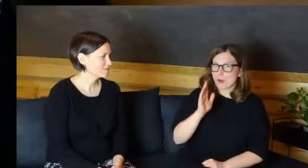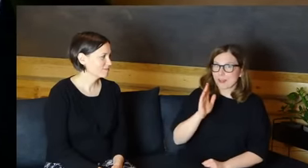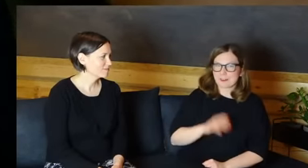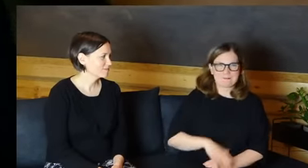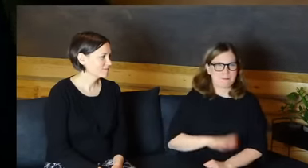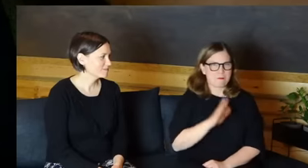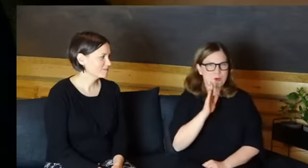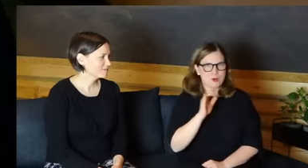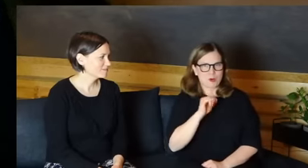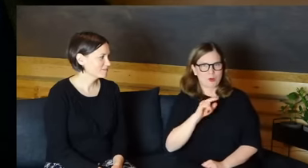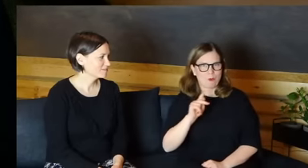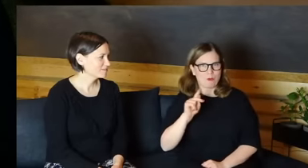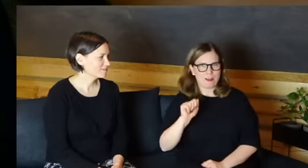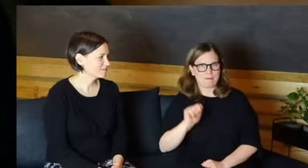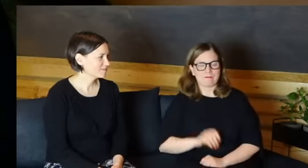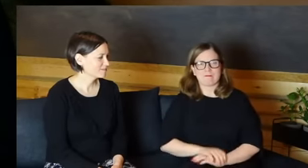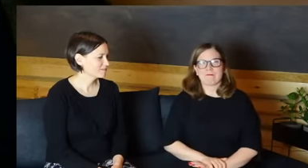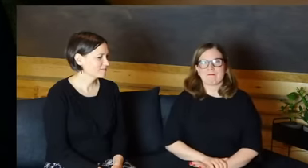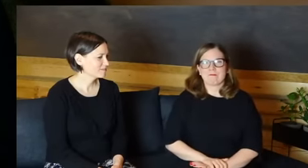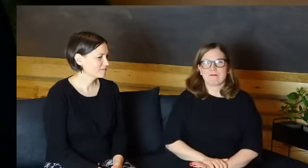Moro Jukka.